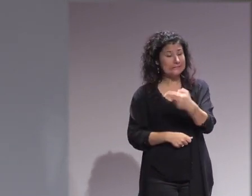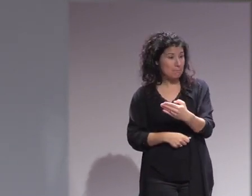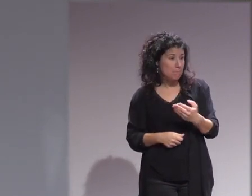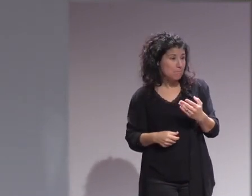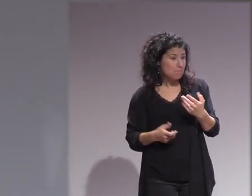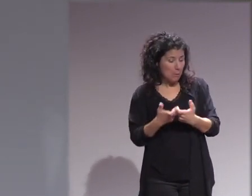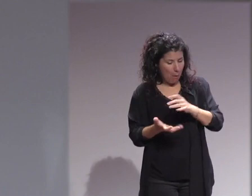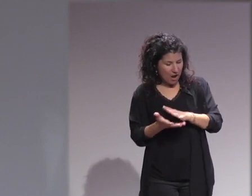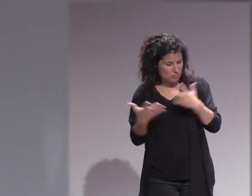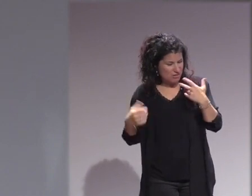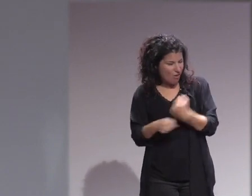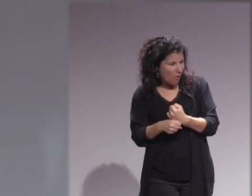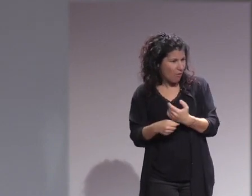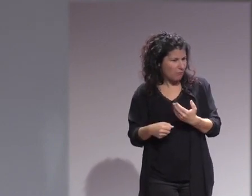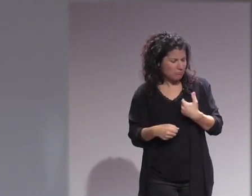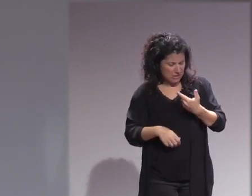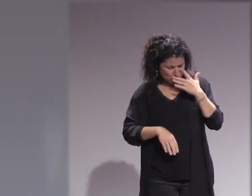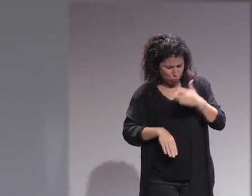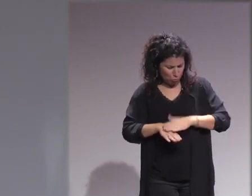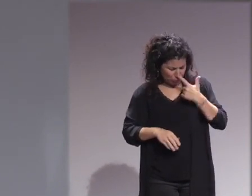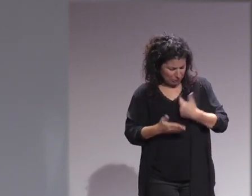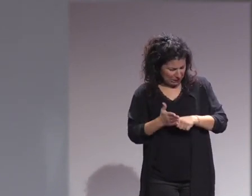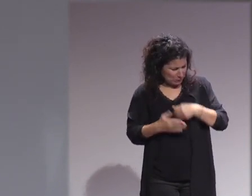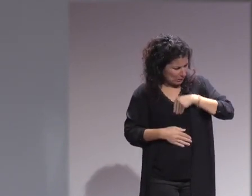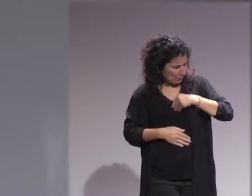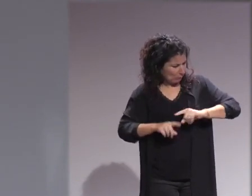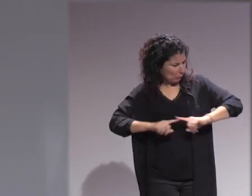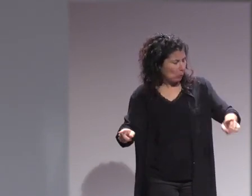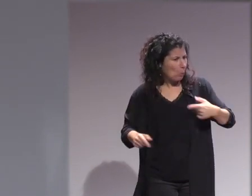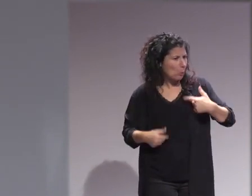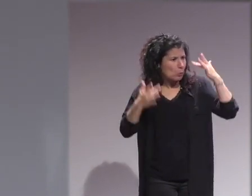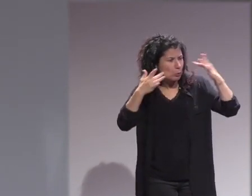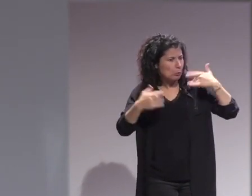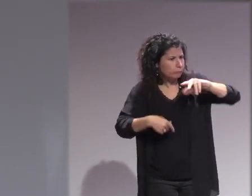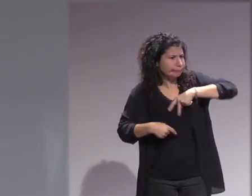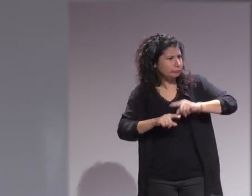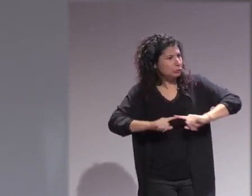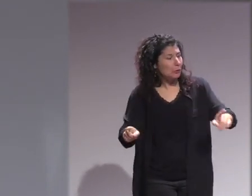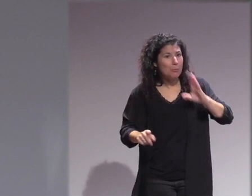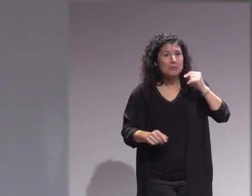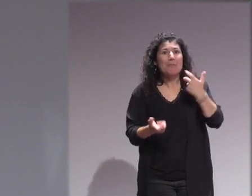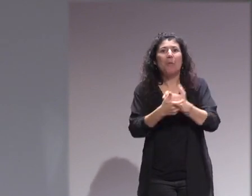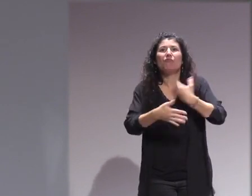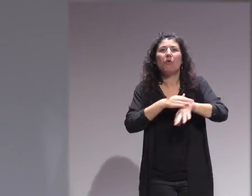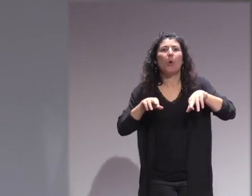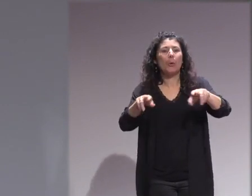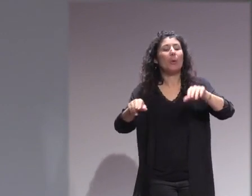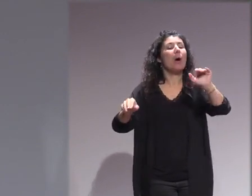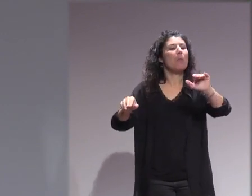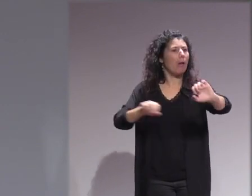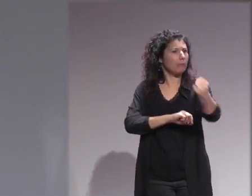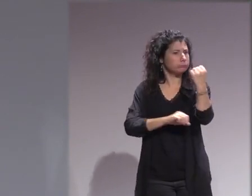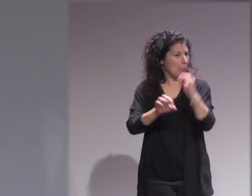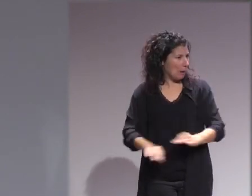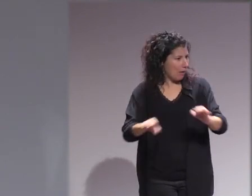Je veux dire, c'est pas votre identité, c'est pas vous en fait, c'est pas votre culture, etc. Donc toute cette idée de aussi qu'est-ce qui peut créer des tensions, qu'est-ce qui a pu